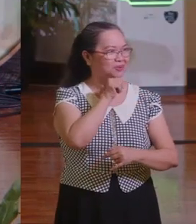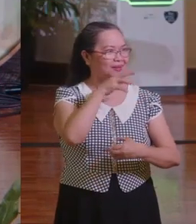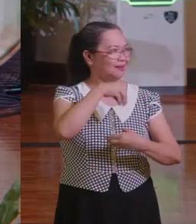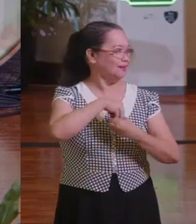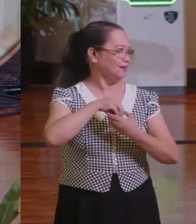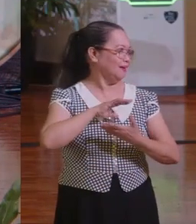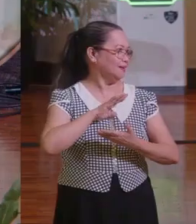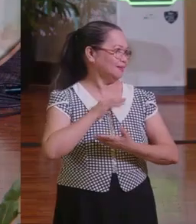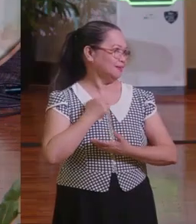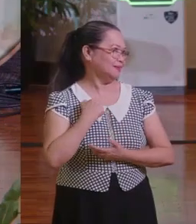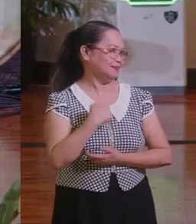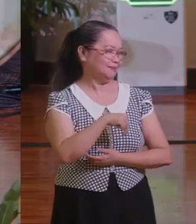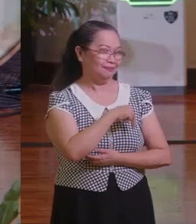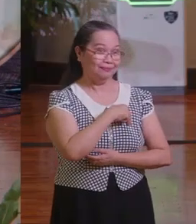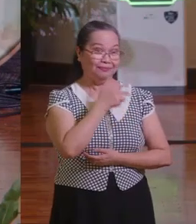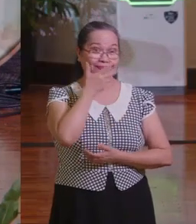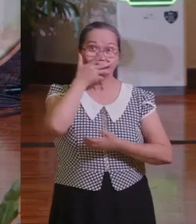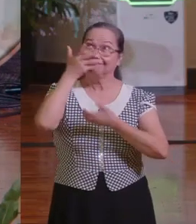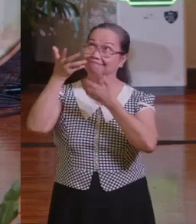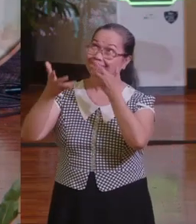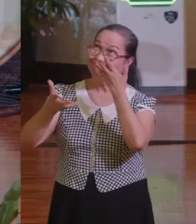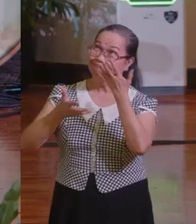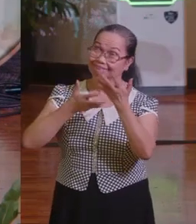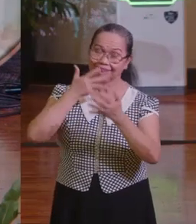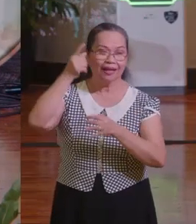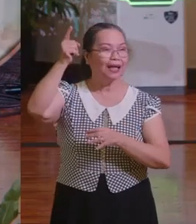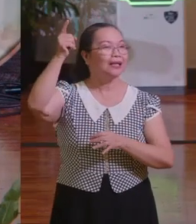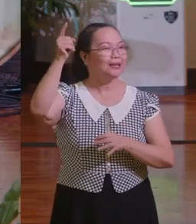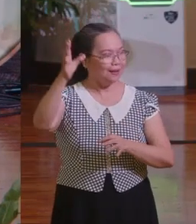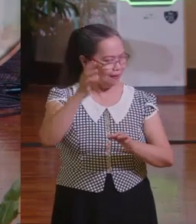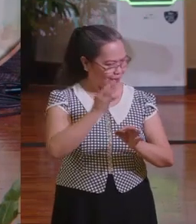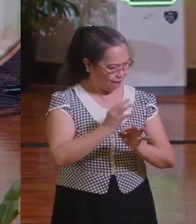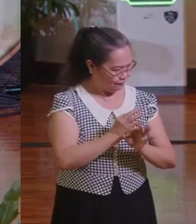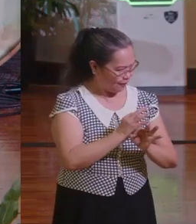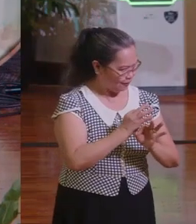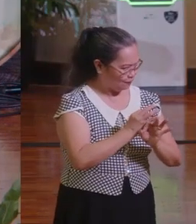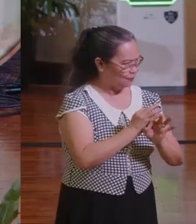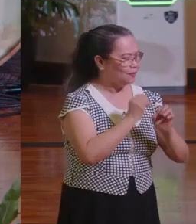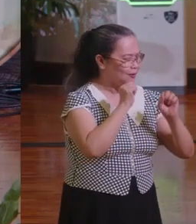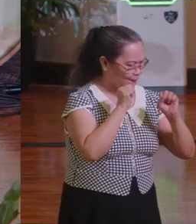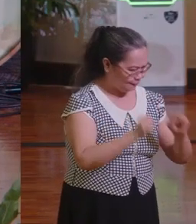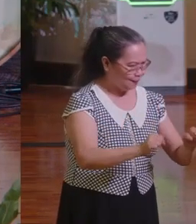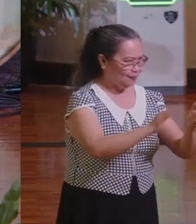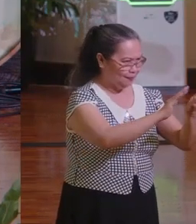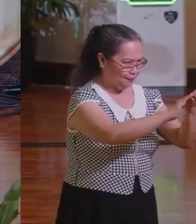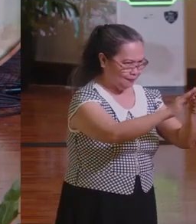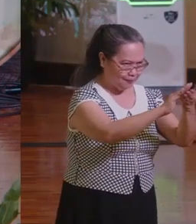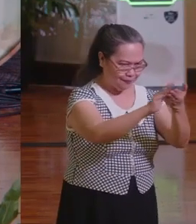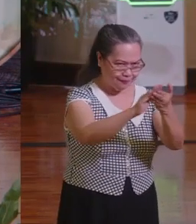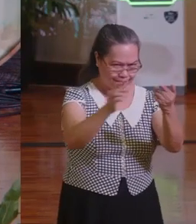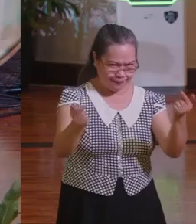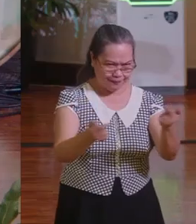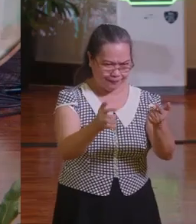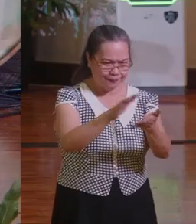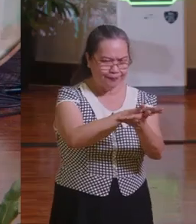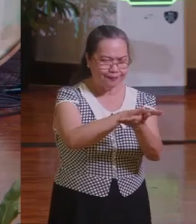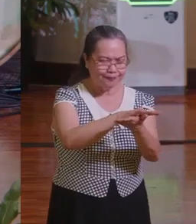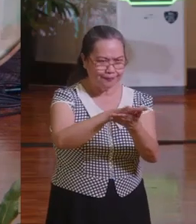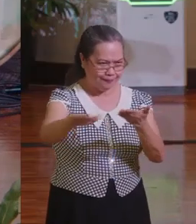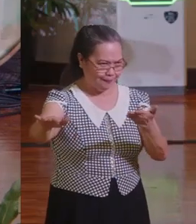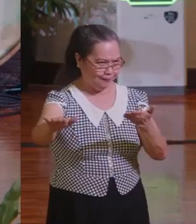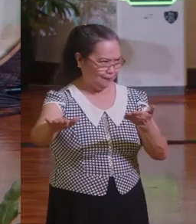us. If we confess our sins, He is faithful and just to forgive us our sins and to cleanse us from all